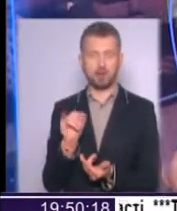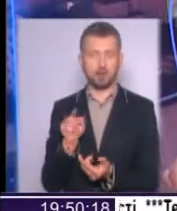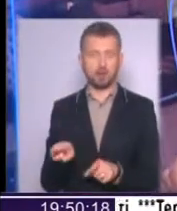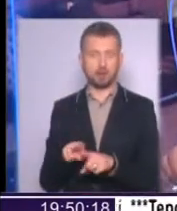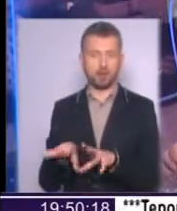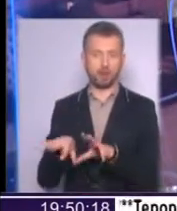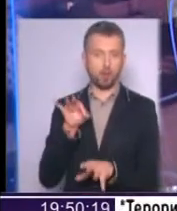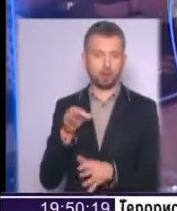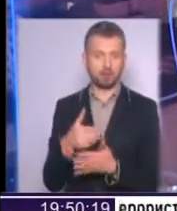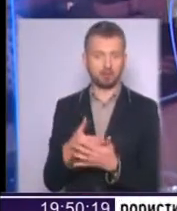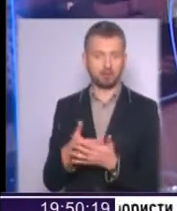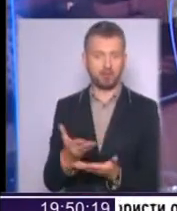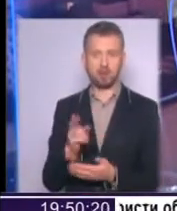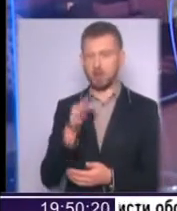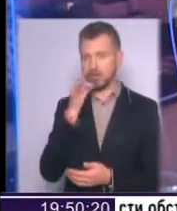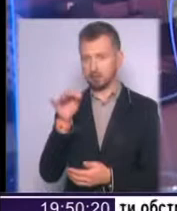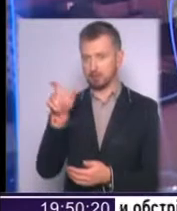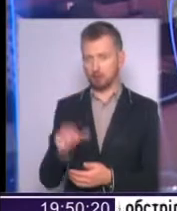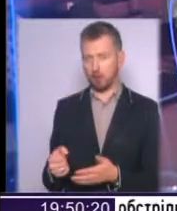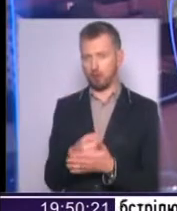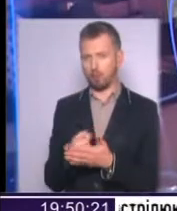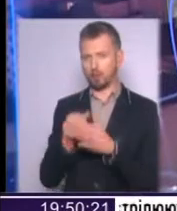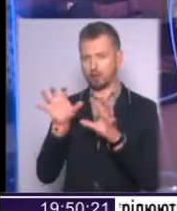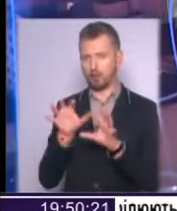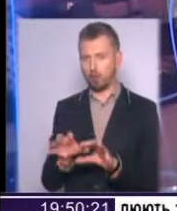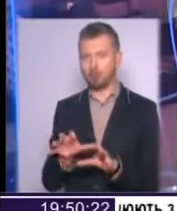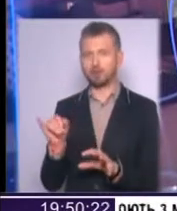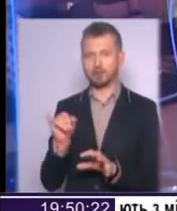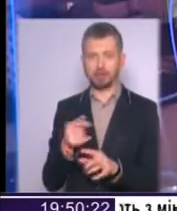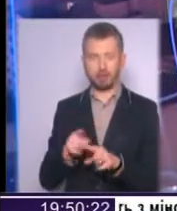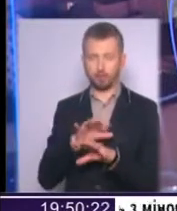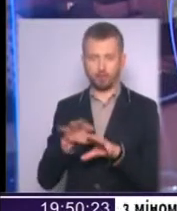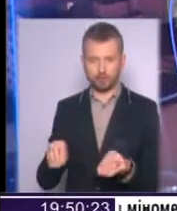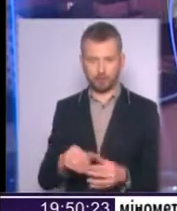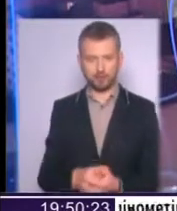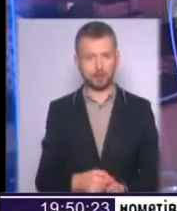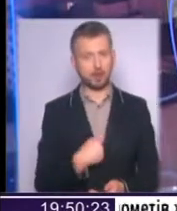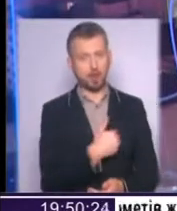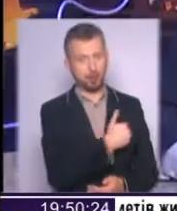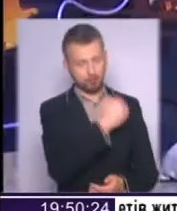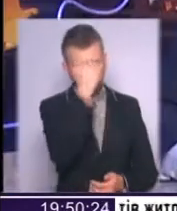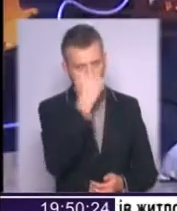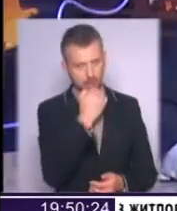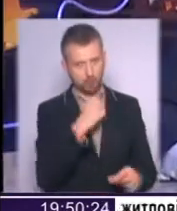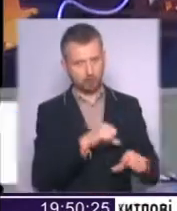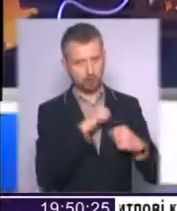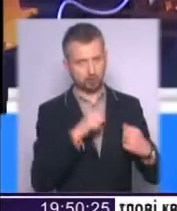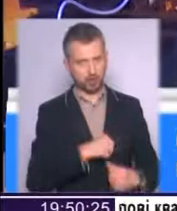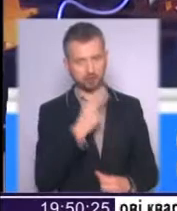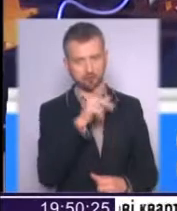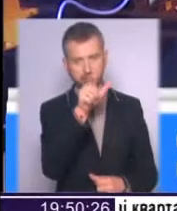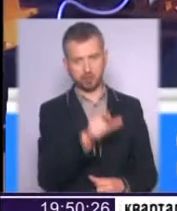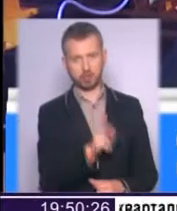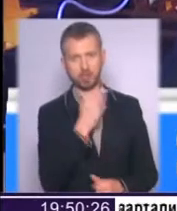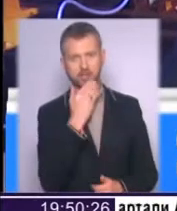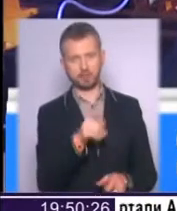виходить, що ніби, як сказав наш глядач, лобіюються законопроекти і на цьому все. Прошу, будь ласка. Так, я хочу подякувати щиро глядачеві, який